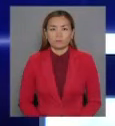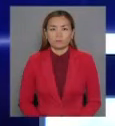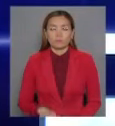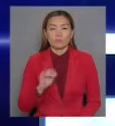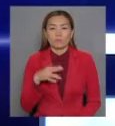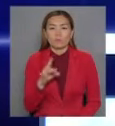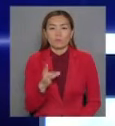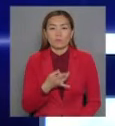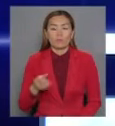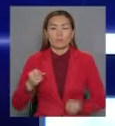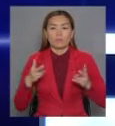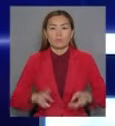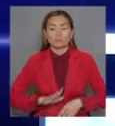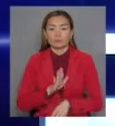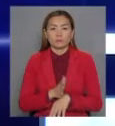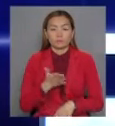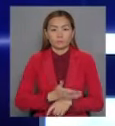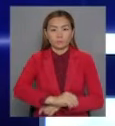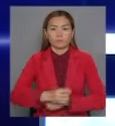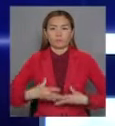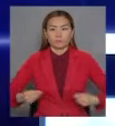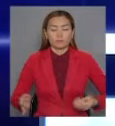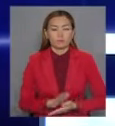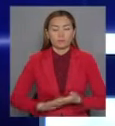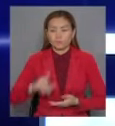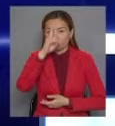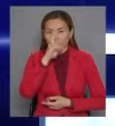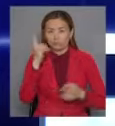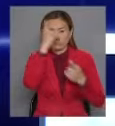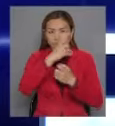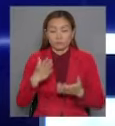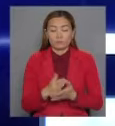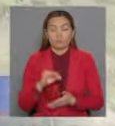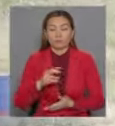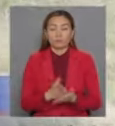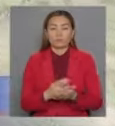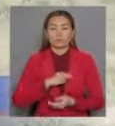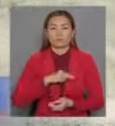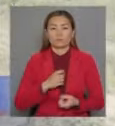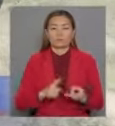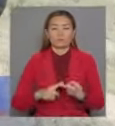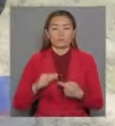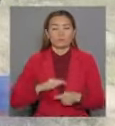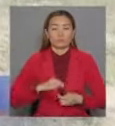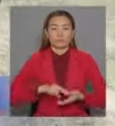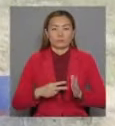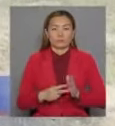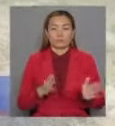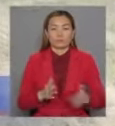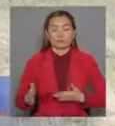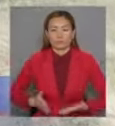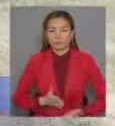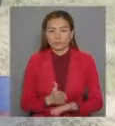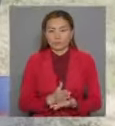Индер ауданы әкімдігінің арнайы қаулысына сәйкес көктемді тазалық айлыға жарияланған болатын маусымды қызметке сай тиісті жұмыс жоспары жасақталып